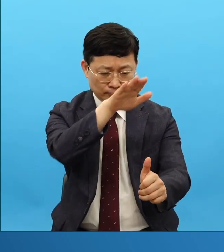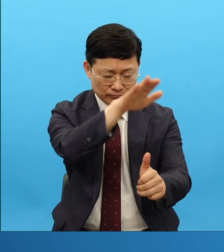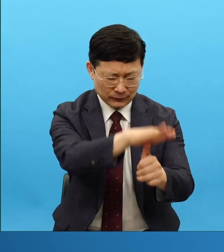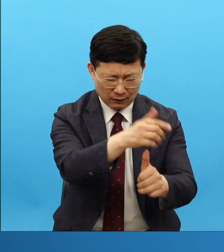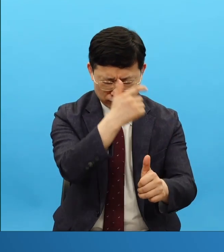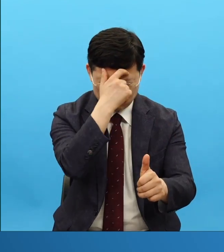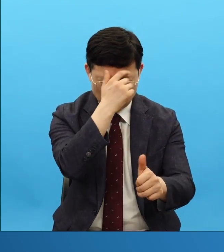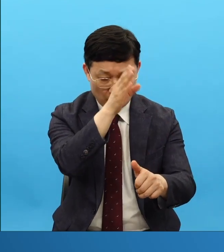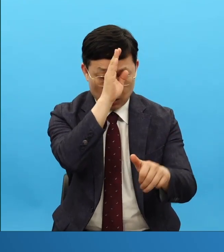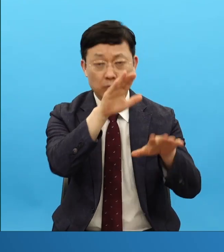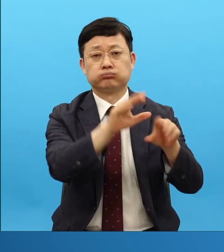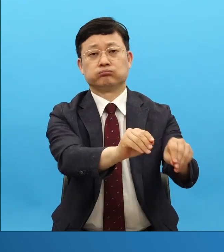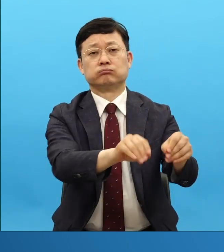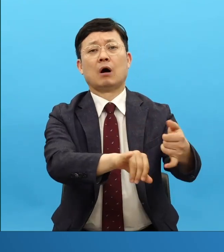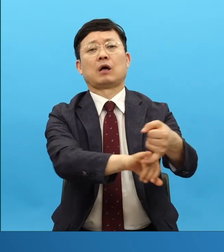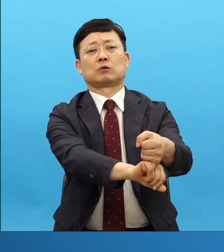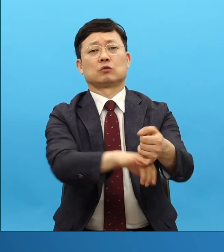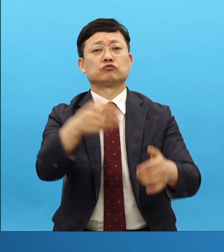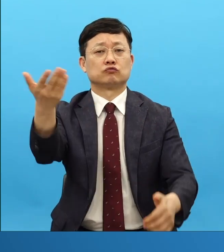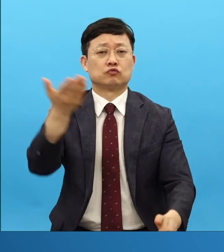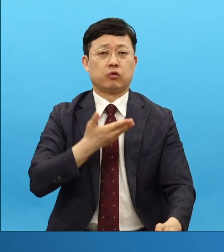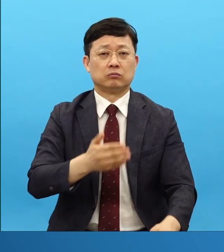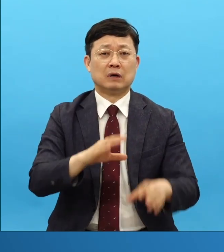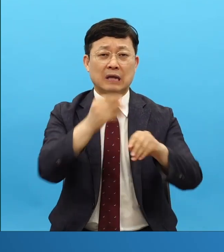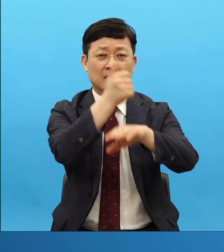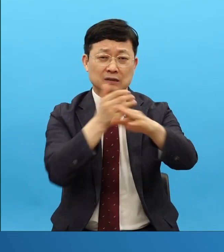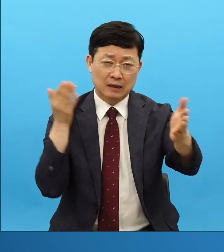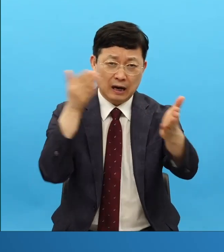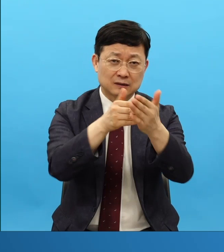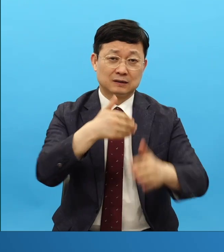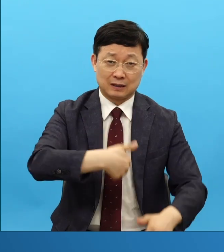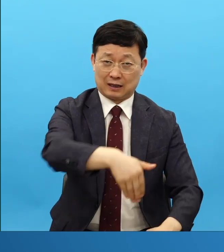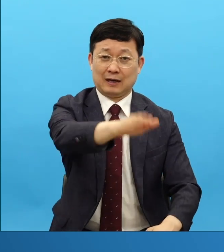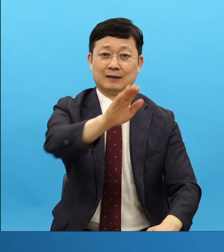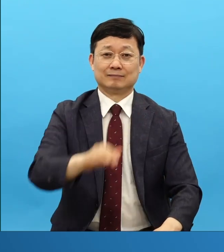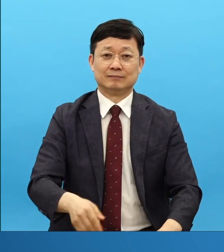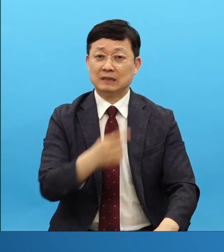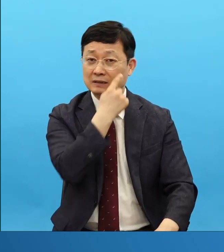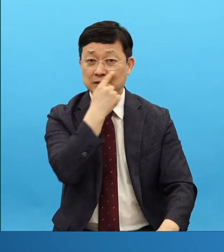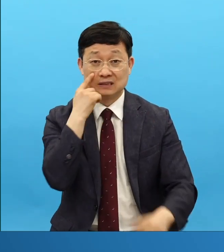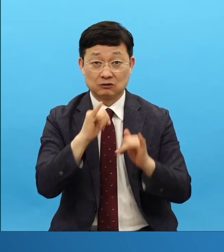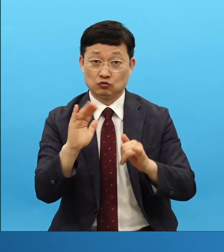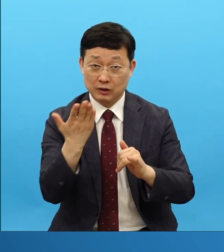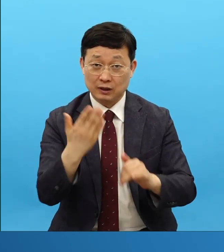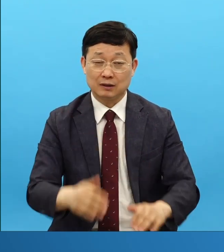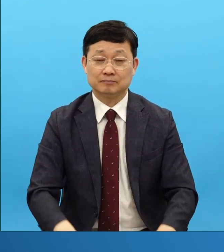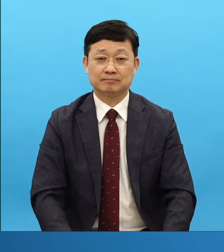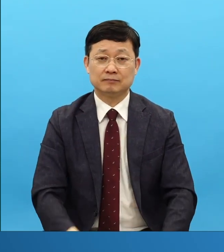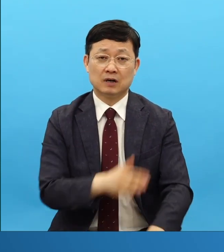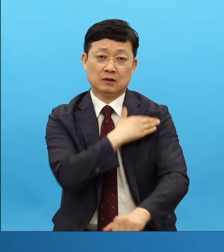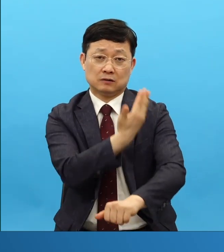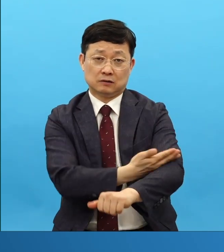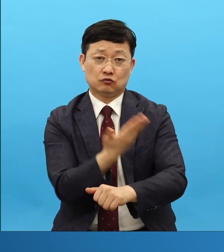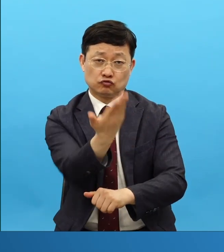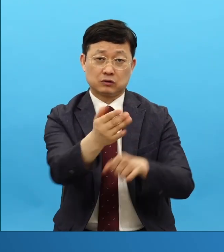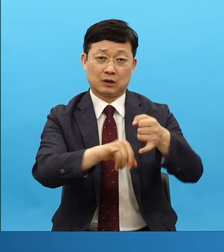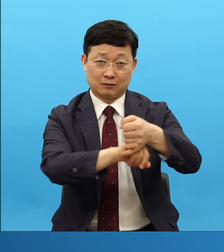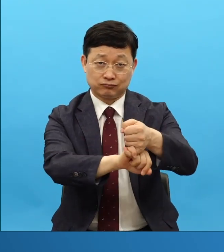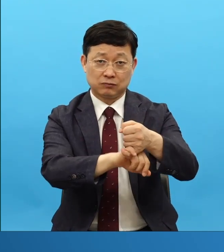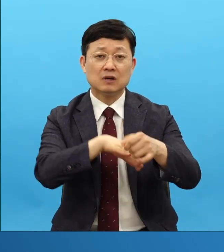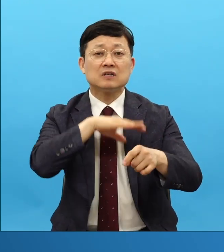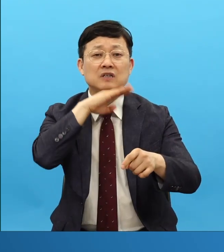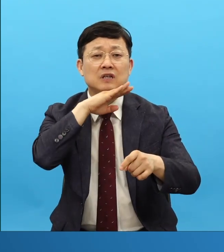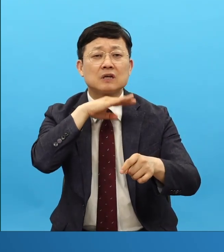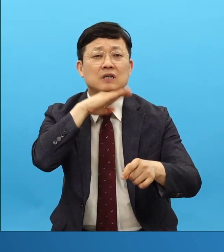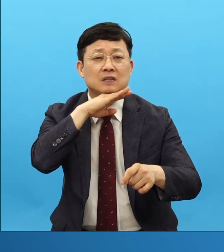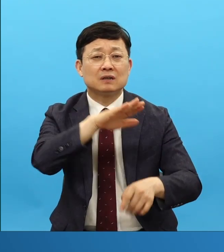you have your hands upon the sick, they will be healed. 딴 것까지 가라. Go to the ends of the 증인 될 earth. 거라. You will be my 그래서 능력 witnesses. 주겠다. And I will give you 기다리라.